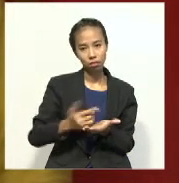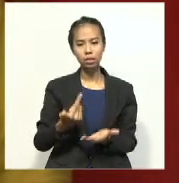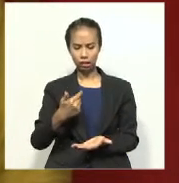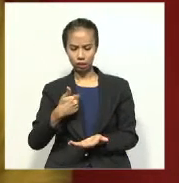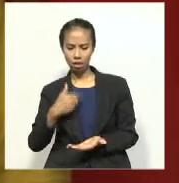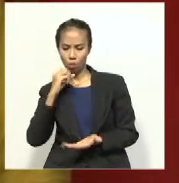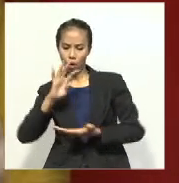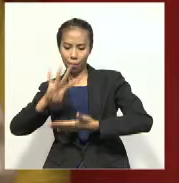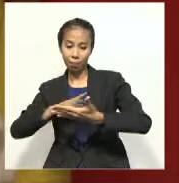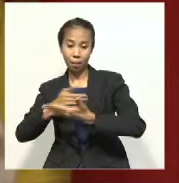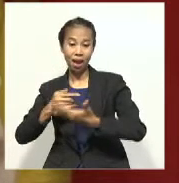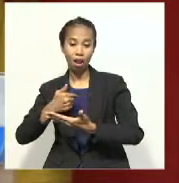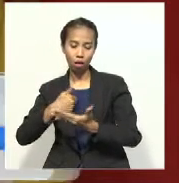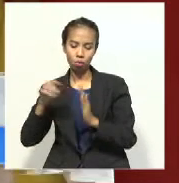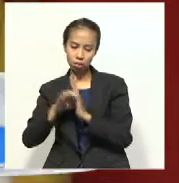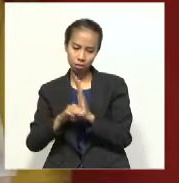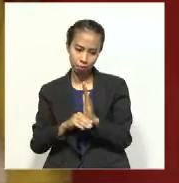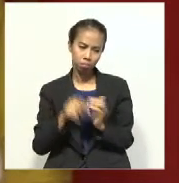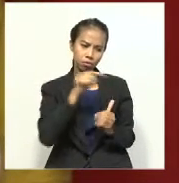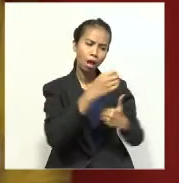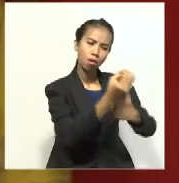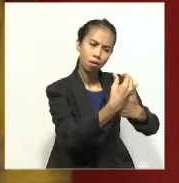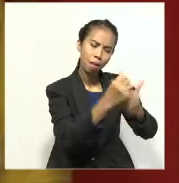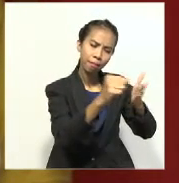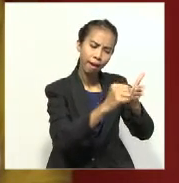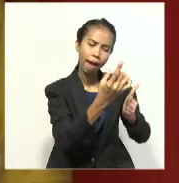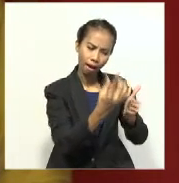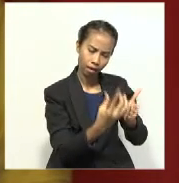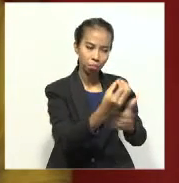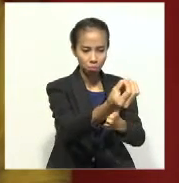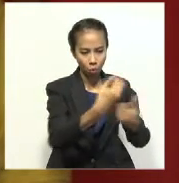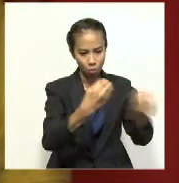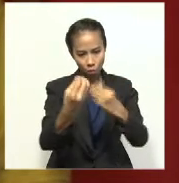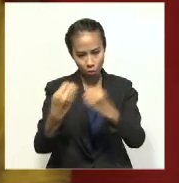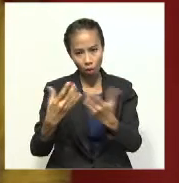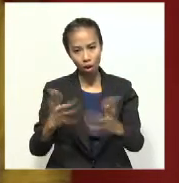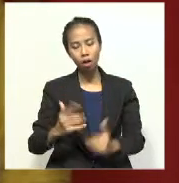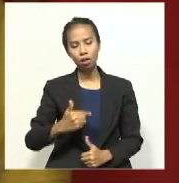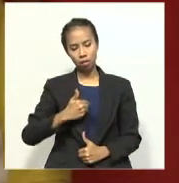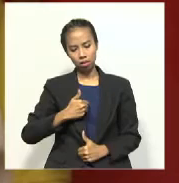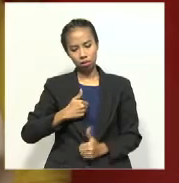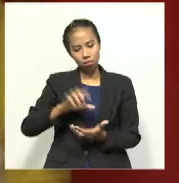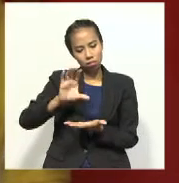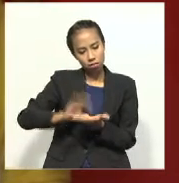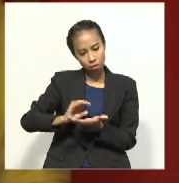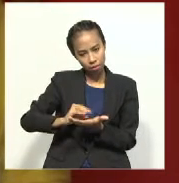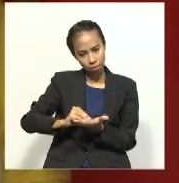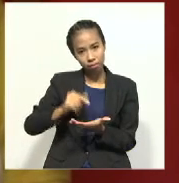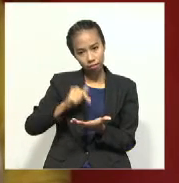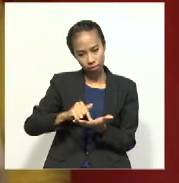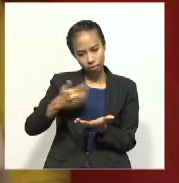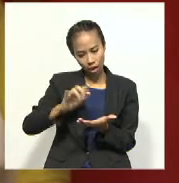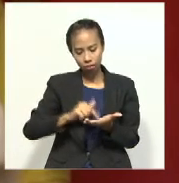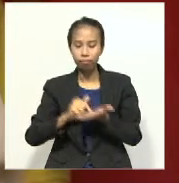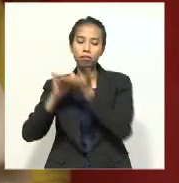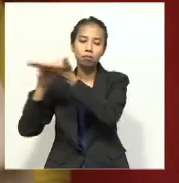การอย่างนี้เขาจะแก้ไขยังไงนะ เราก็เป็นเพียงผู้รับฟังแล้วก็เพื่อจะกันกรองเสนอท่าน นายกให้ท่านน